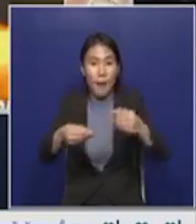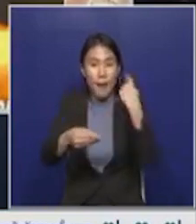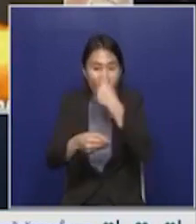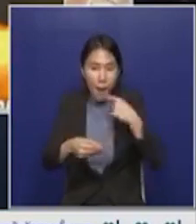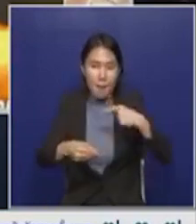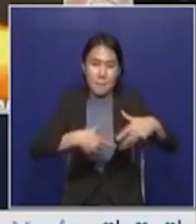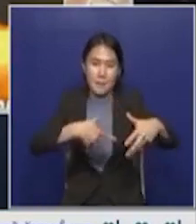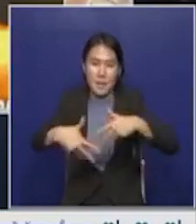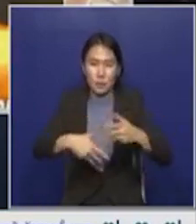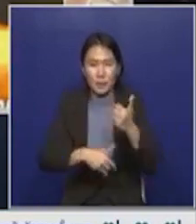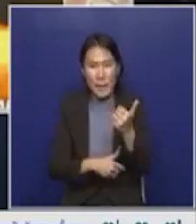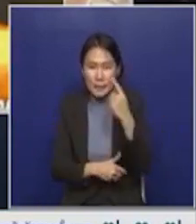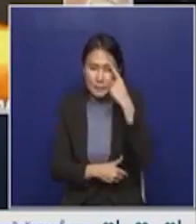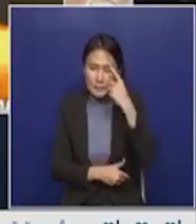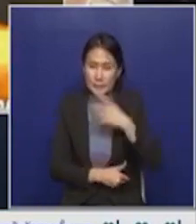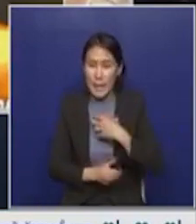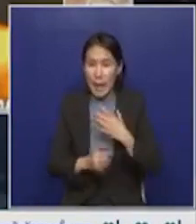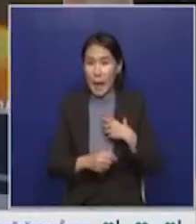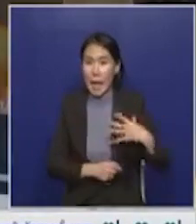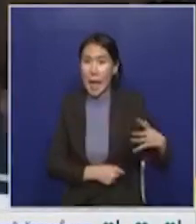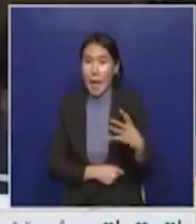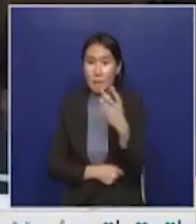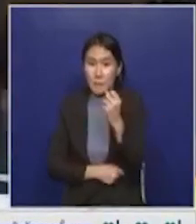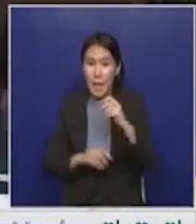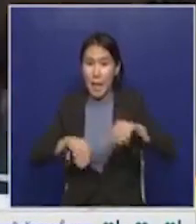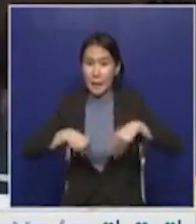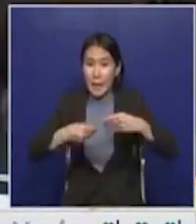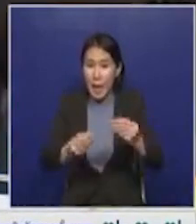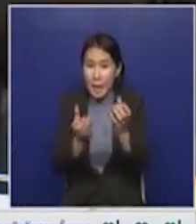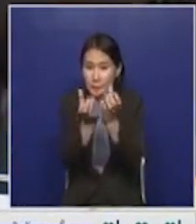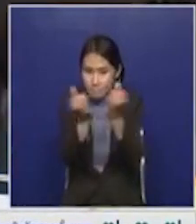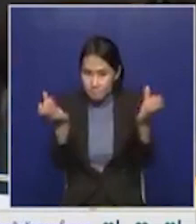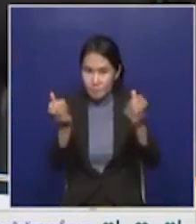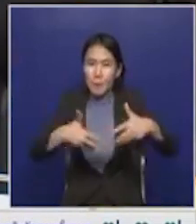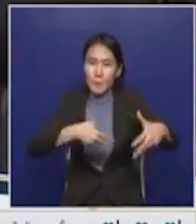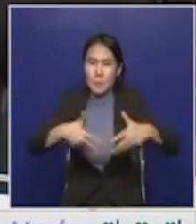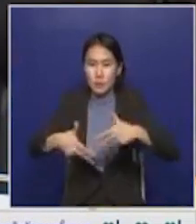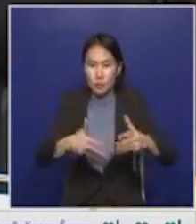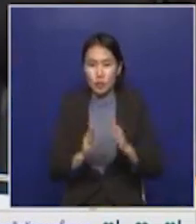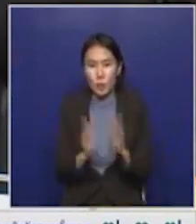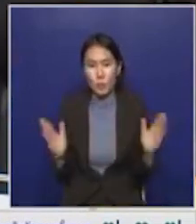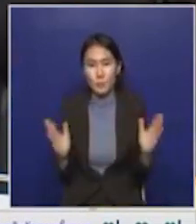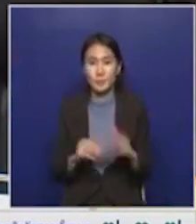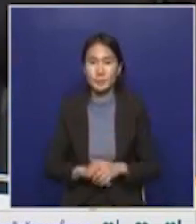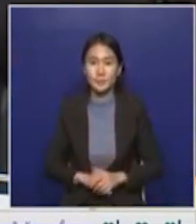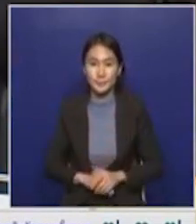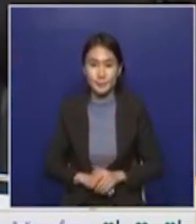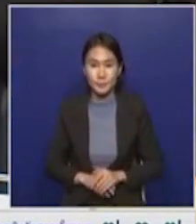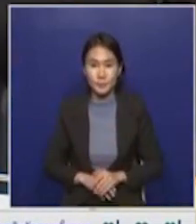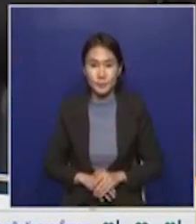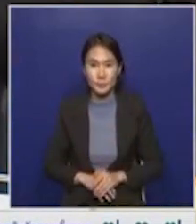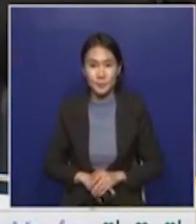แก่ประชาชนเพื่อคืนอำนาจการสถาปนาและตะวันอุ่นให้แก่ประชาชนครับกับ